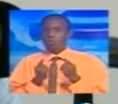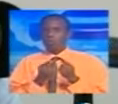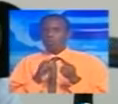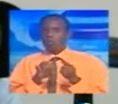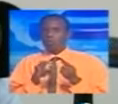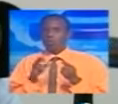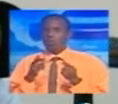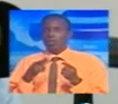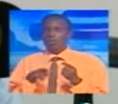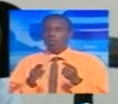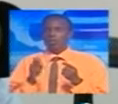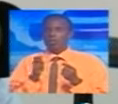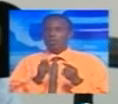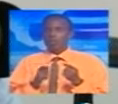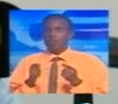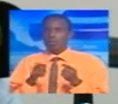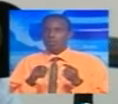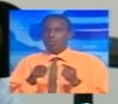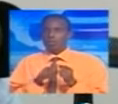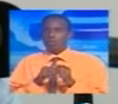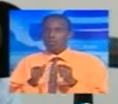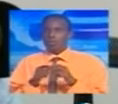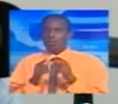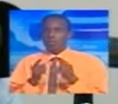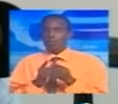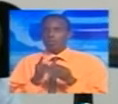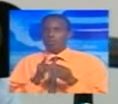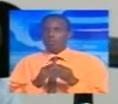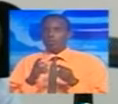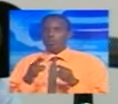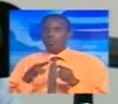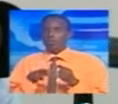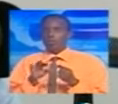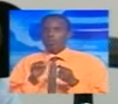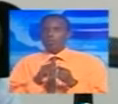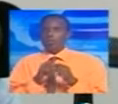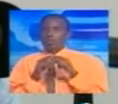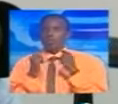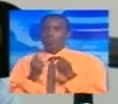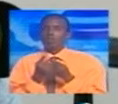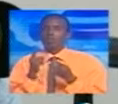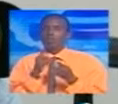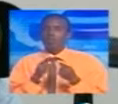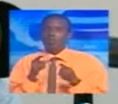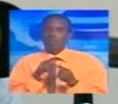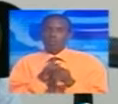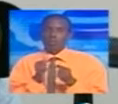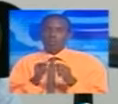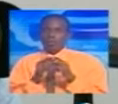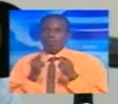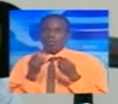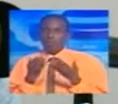etc. Et chaque type de document administratif nécessite une rédaction spécifique